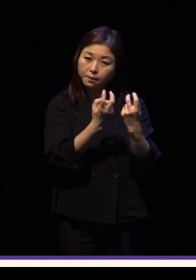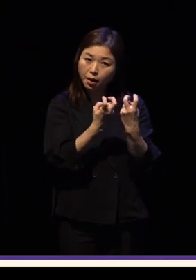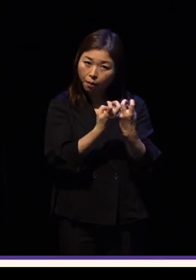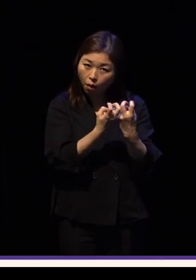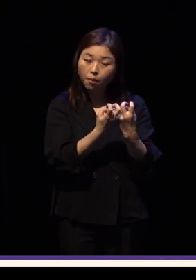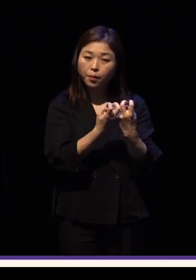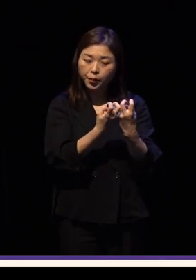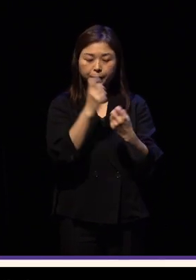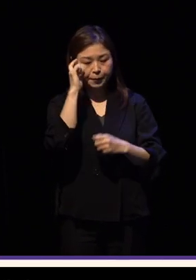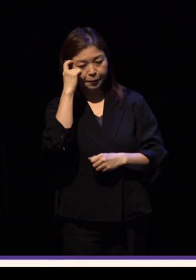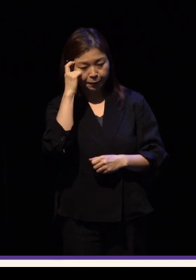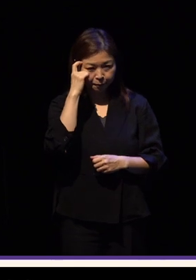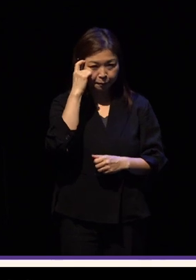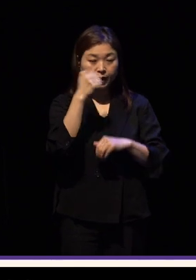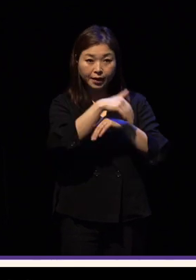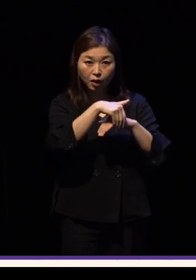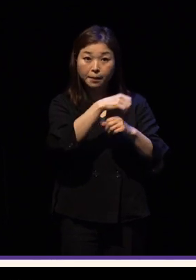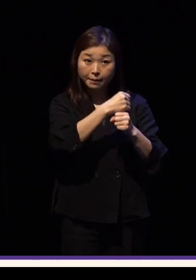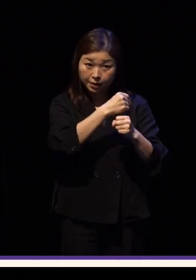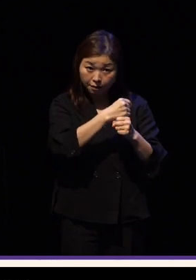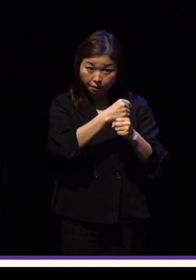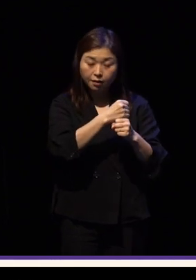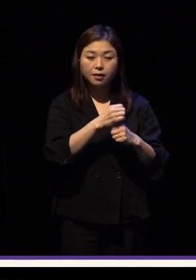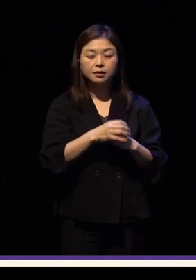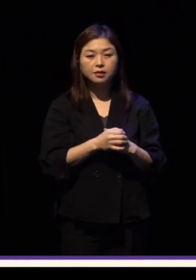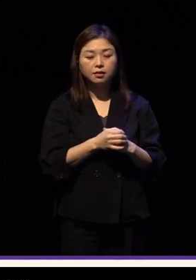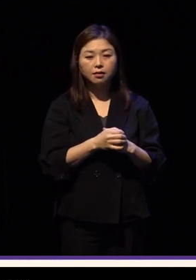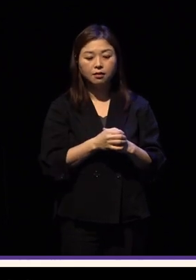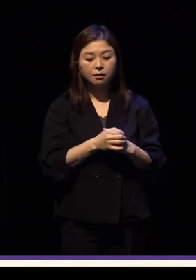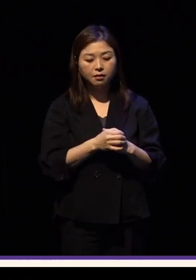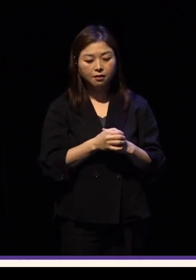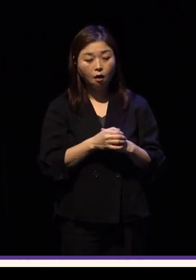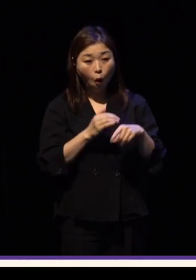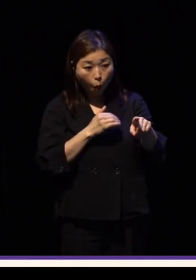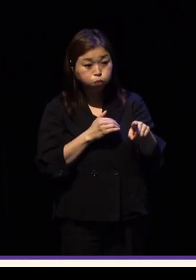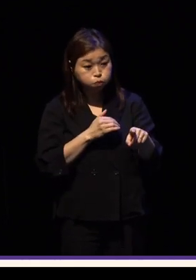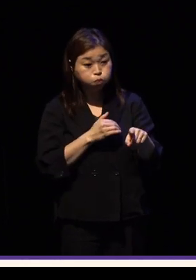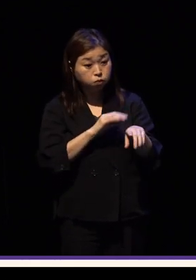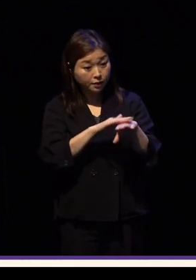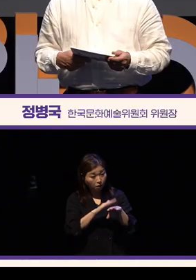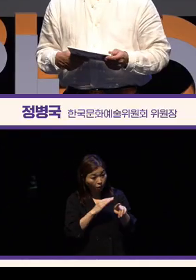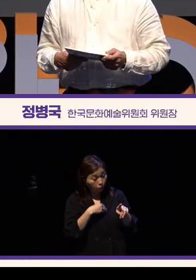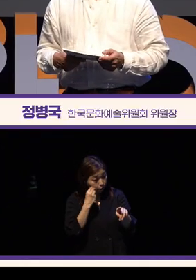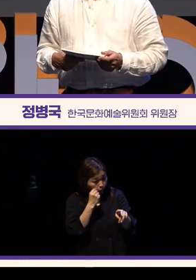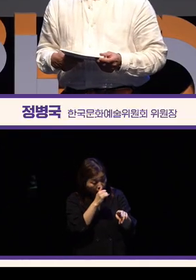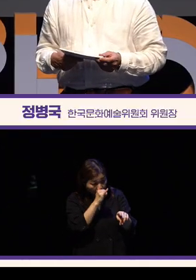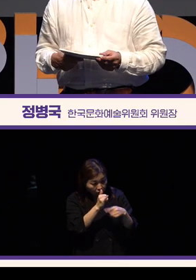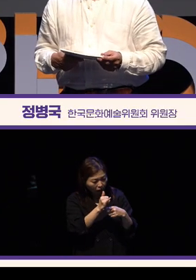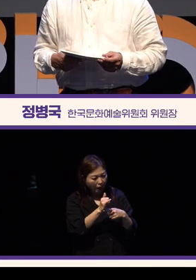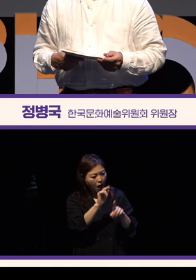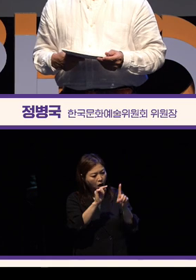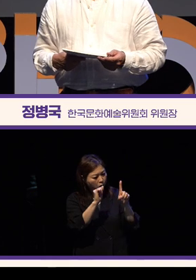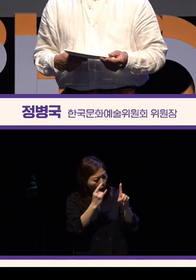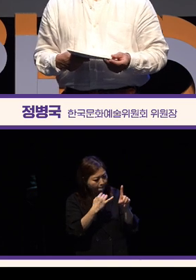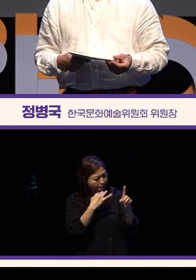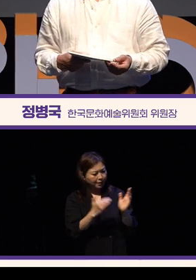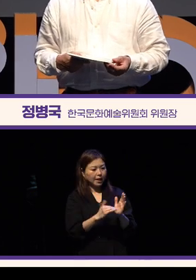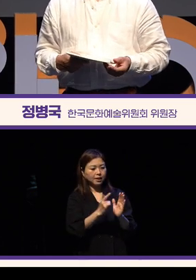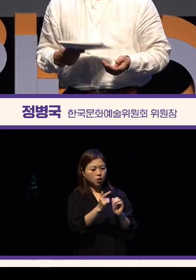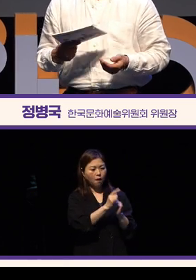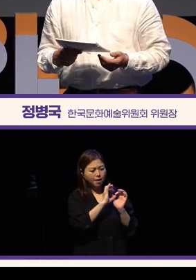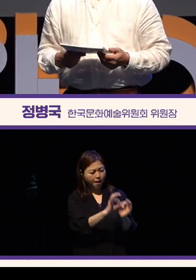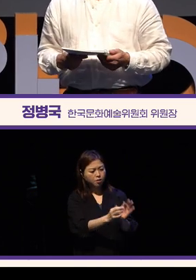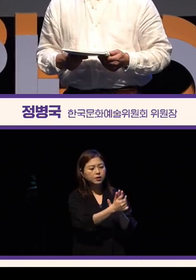방법을 강구를 하면서 잘 되는 것은 지속 가능하게 지원하는 방향으로 설계를 했다는